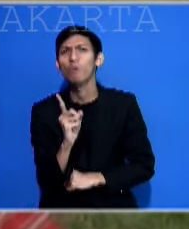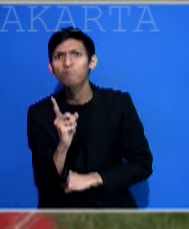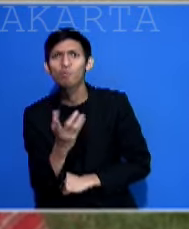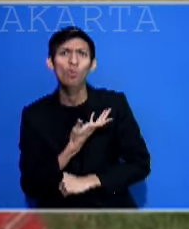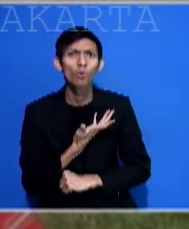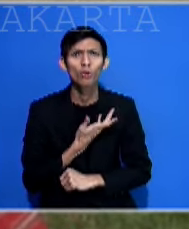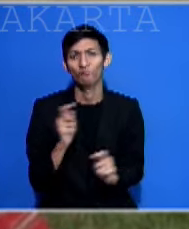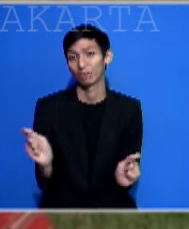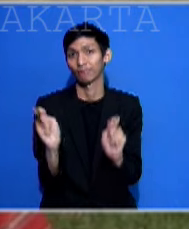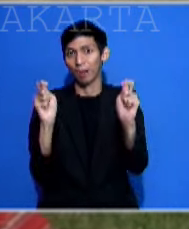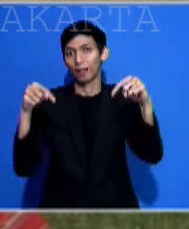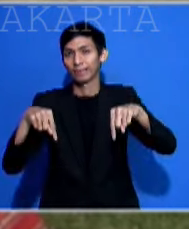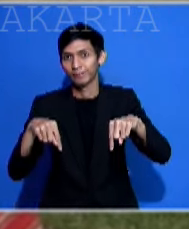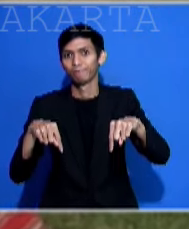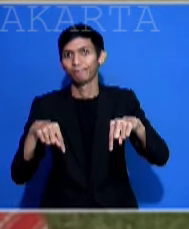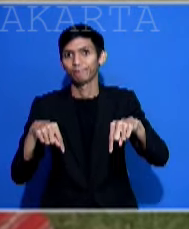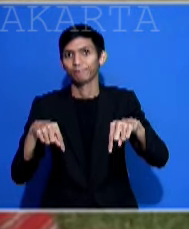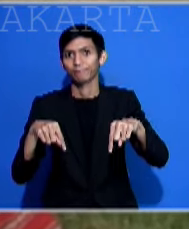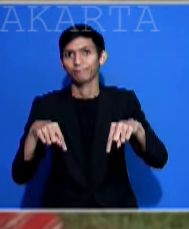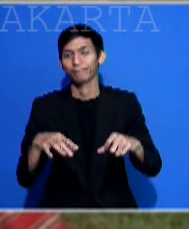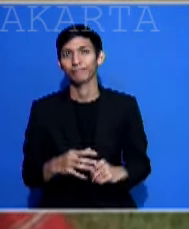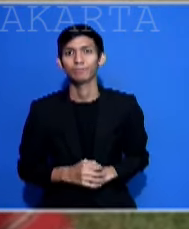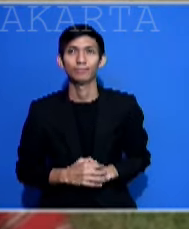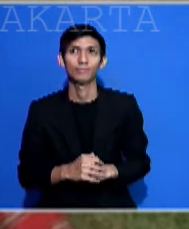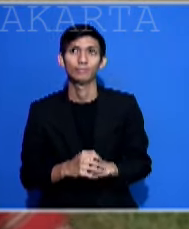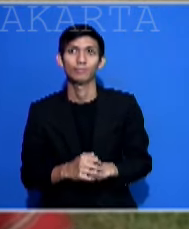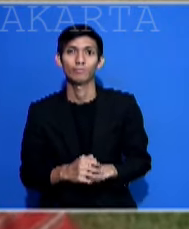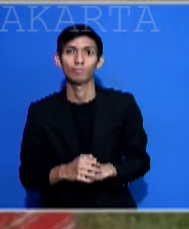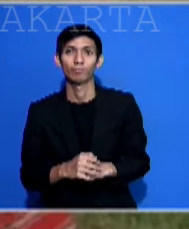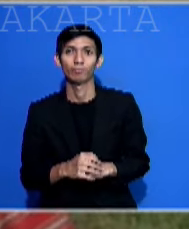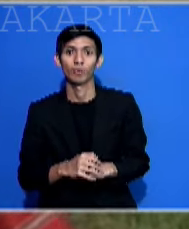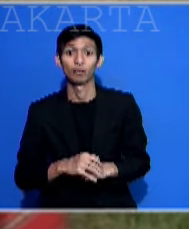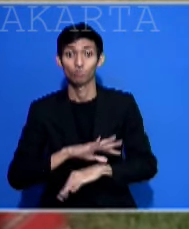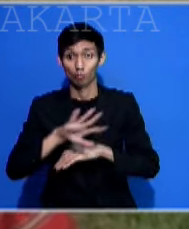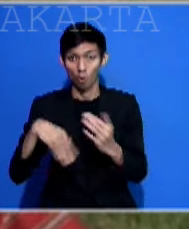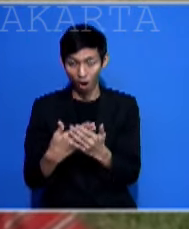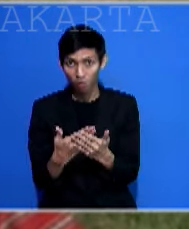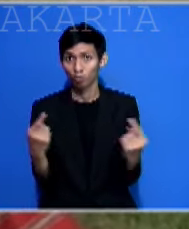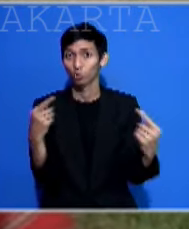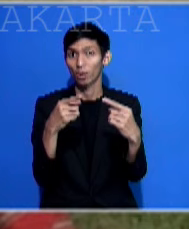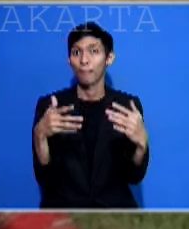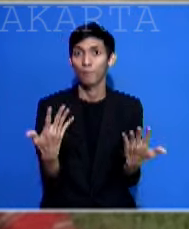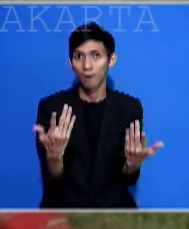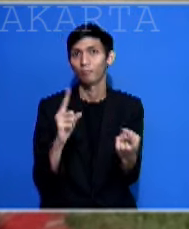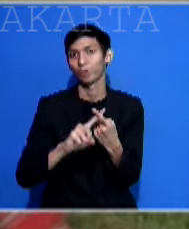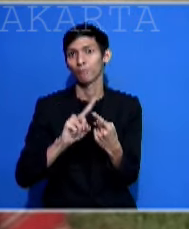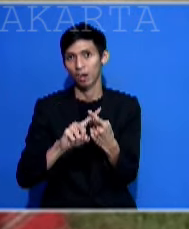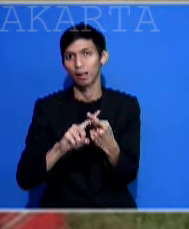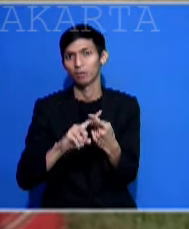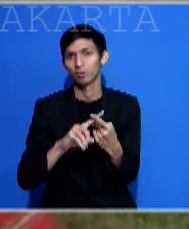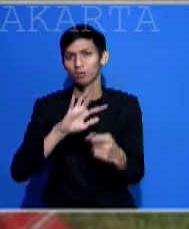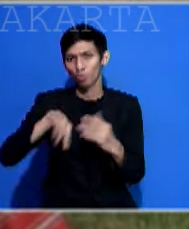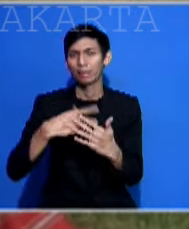Awit menika dados pamecut tumrapipun kula lan para kanca supados nggih tetep gladhen